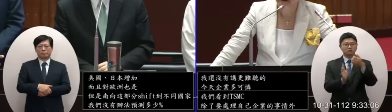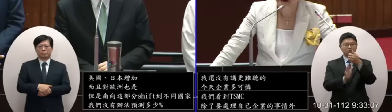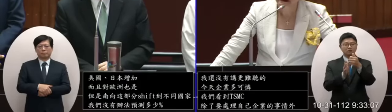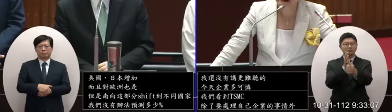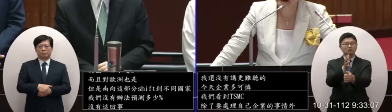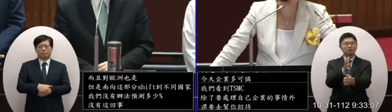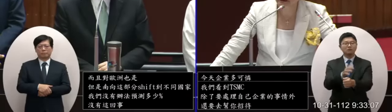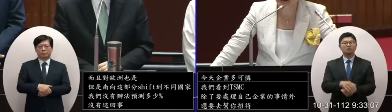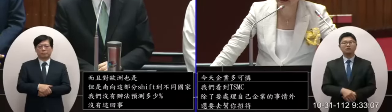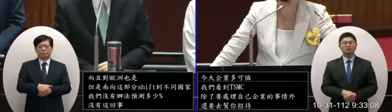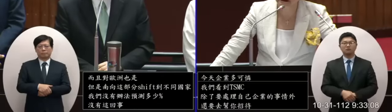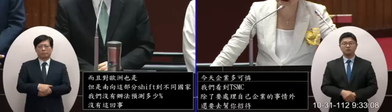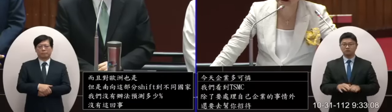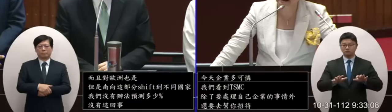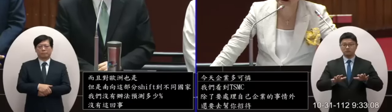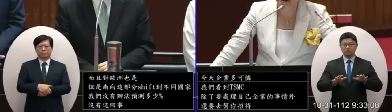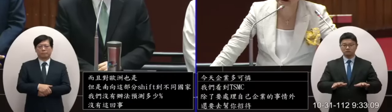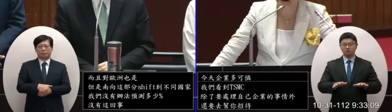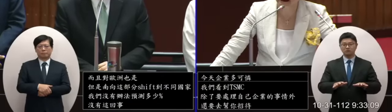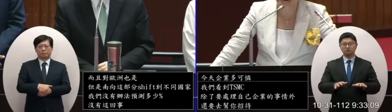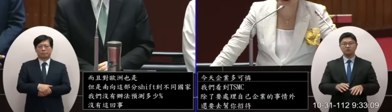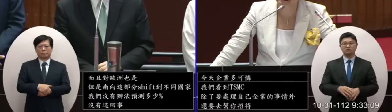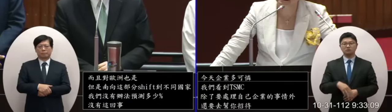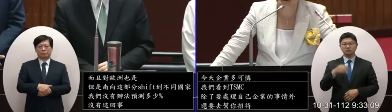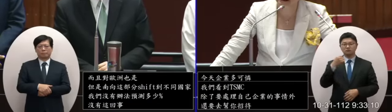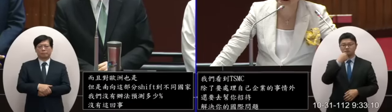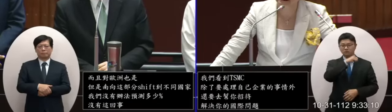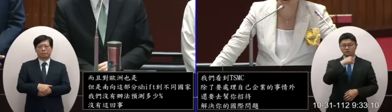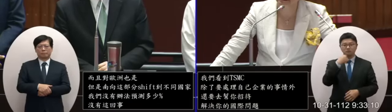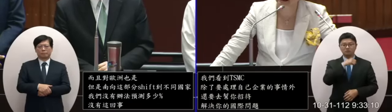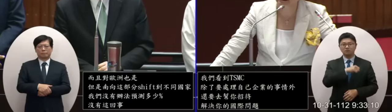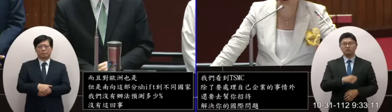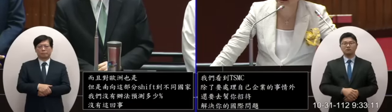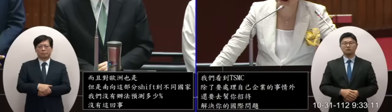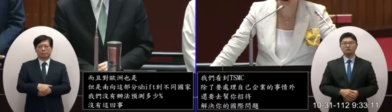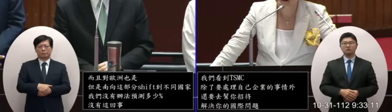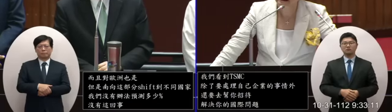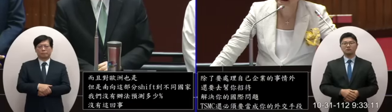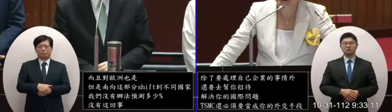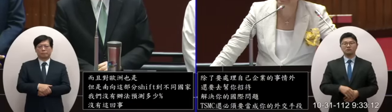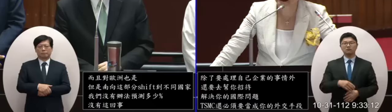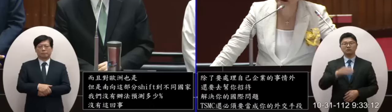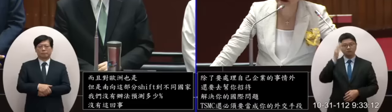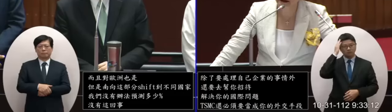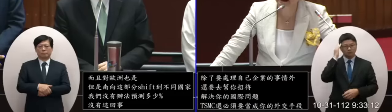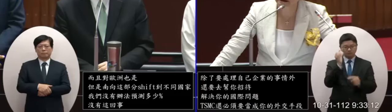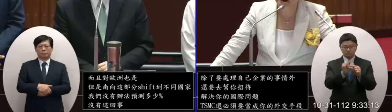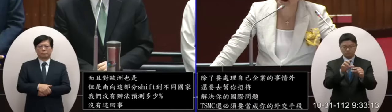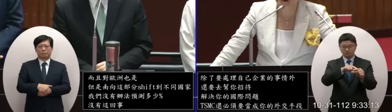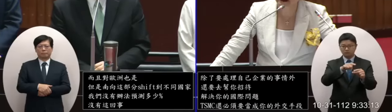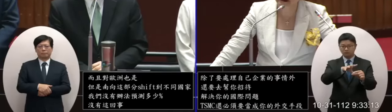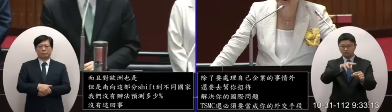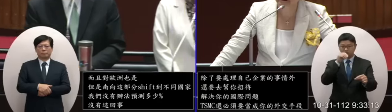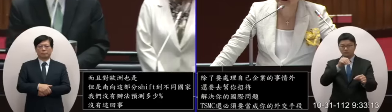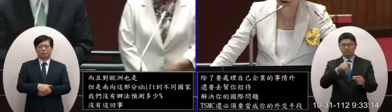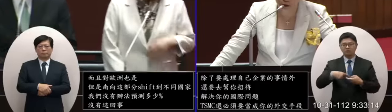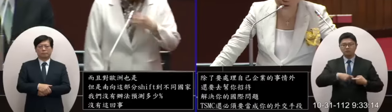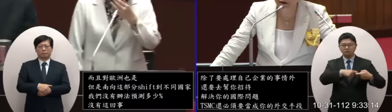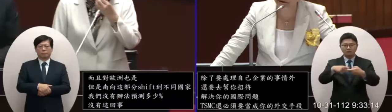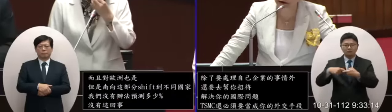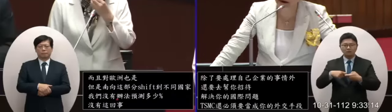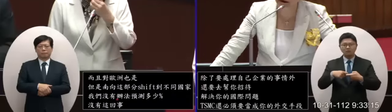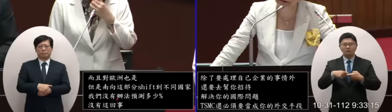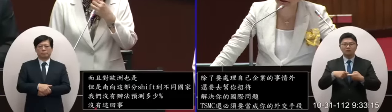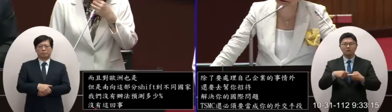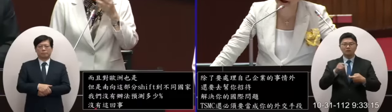啊，现在推出来的那个台湾 QR Code 啊，有没有联合的行为啊？有